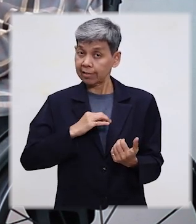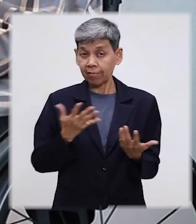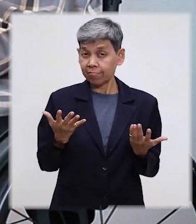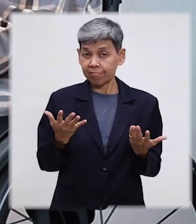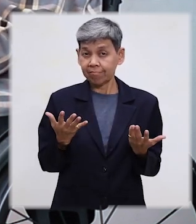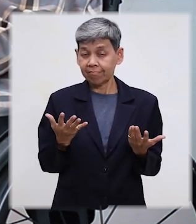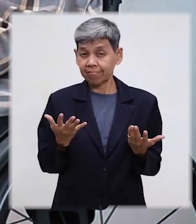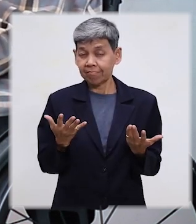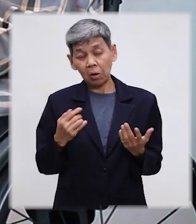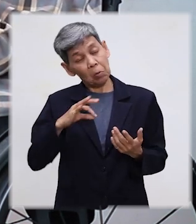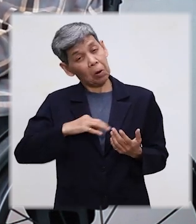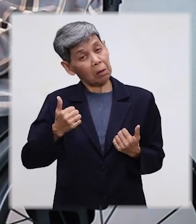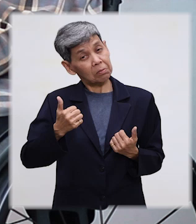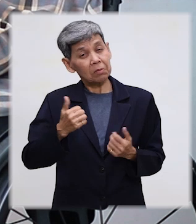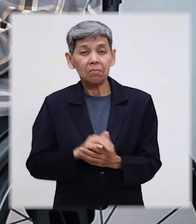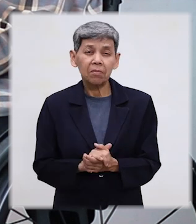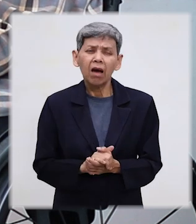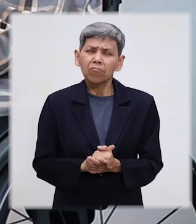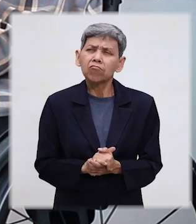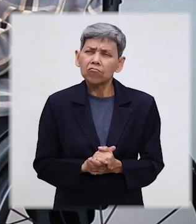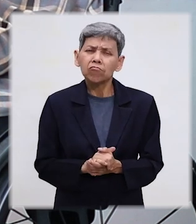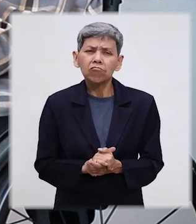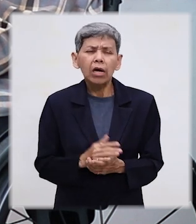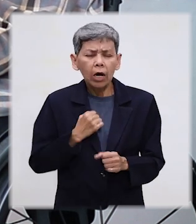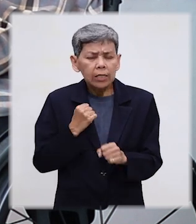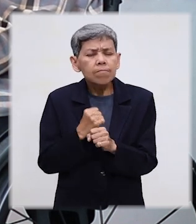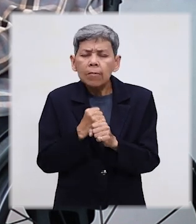ก็หาไปเรื่อยๆครับก็ลองไปเรื่อย